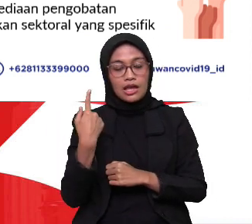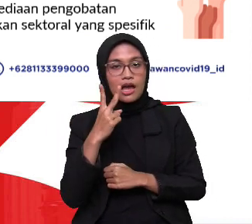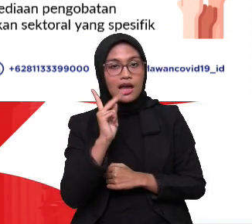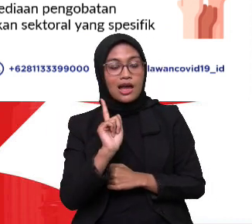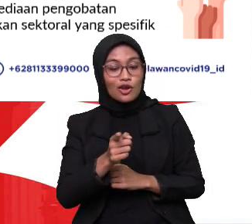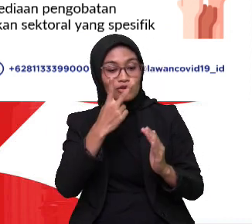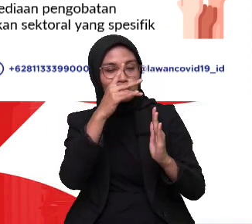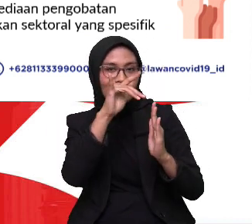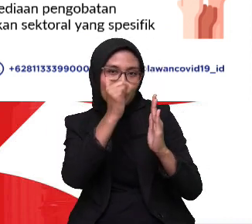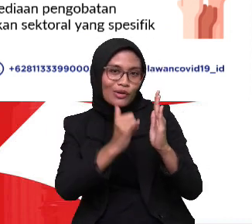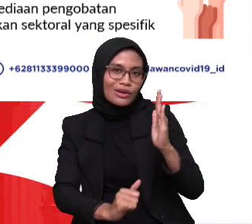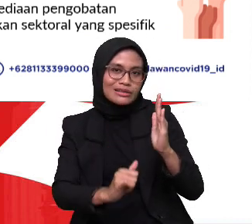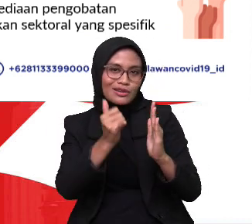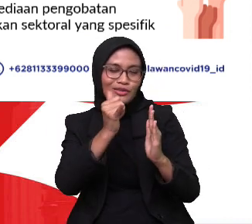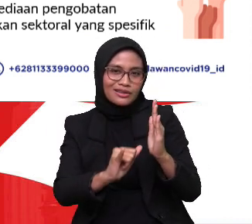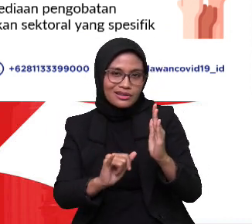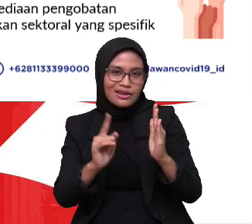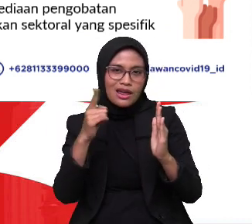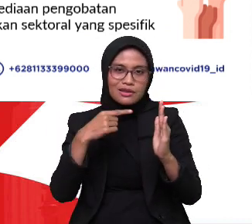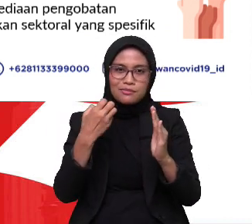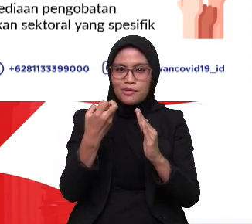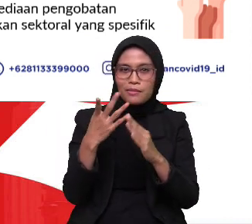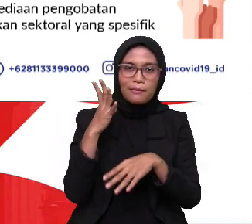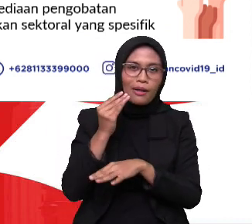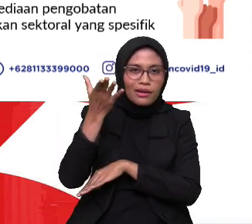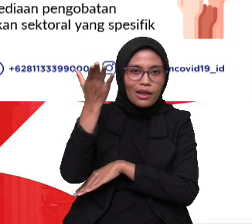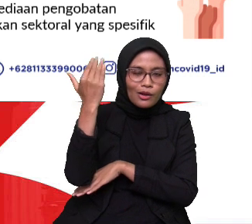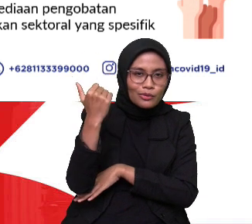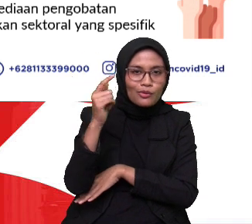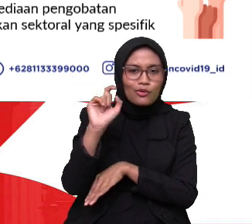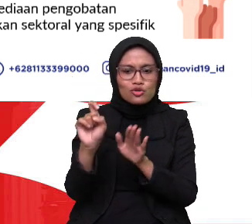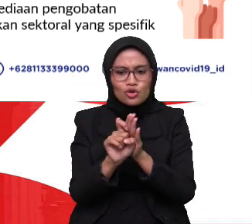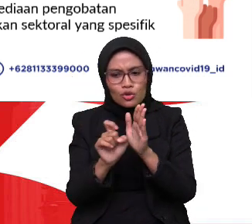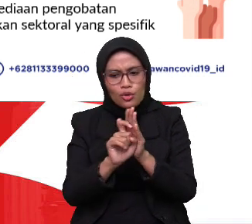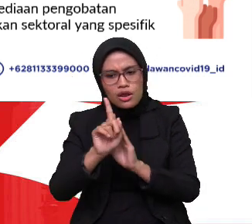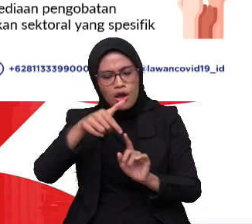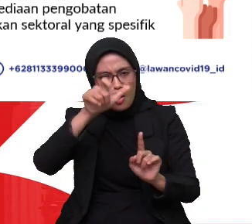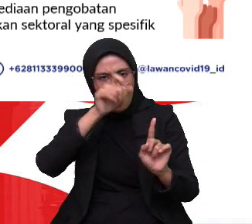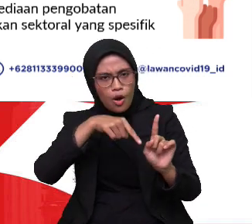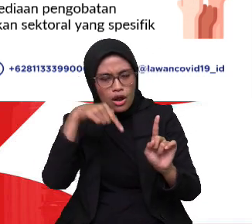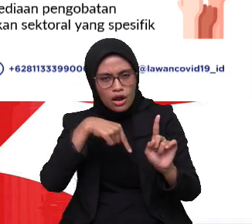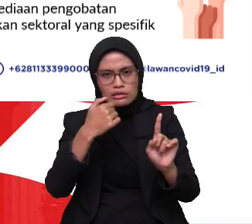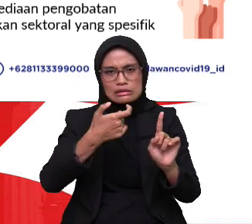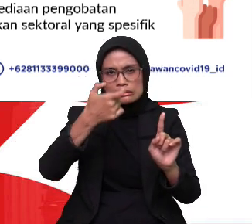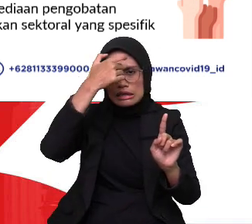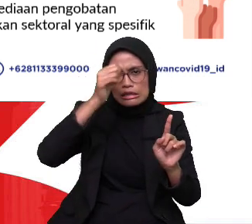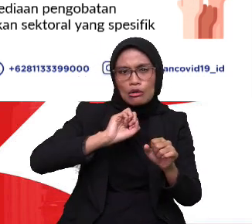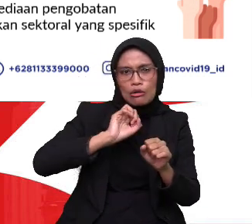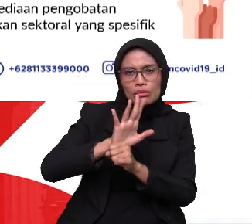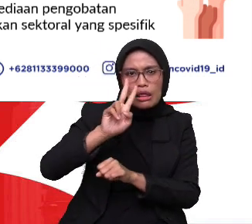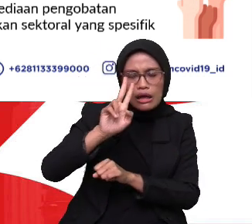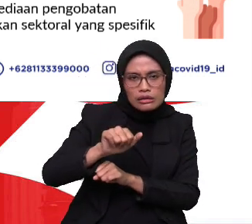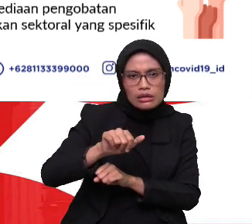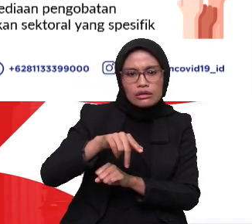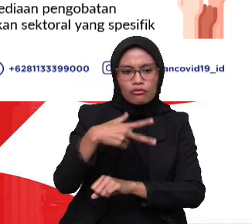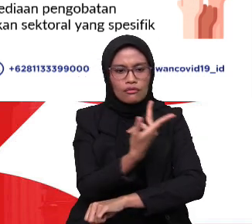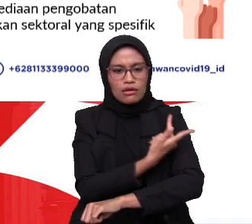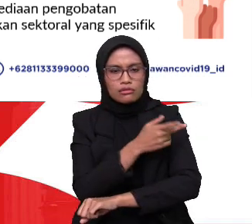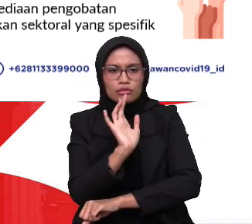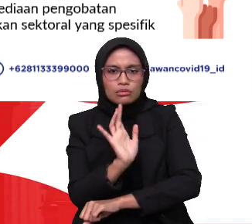dari Beberapa fenomena layaknya kembali terinfeksinya orang setelah divaksin atau setelah sudah sembuh